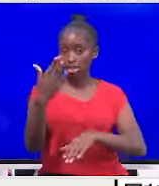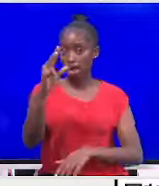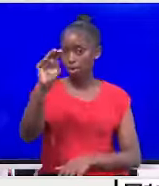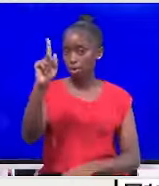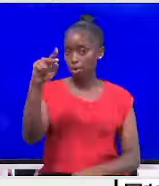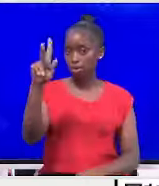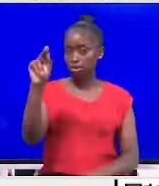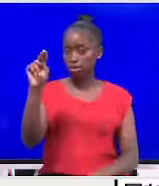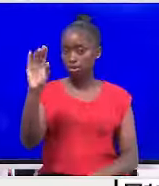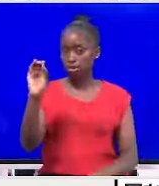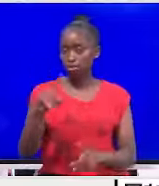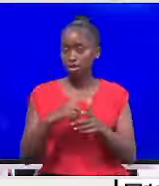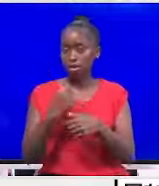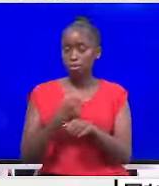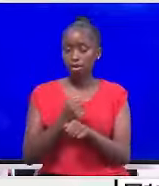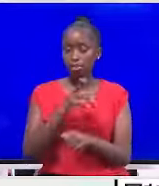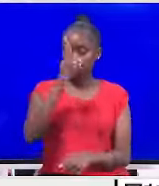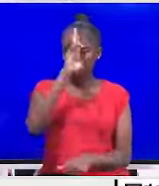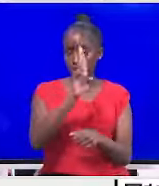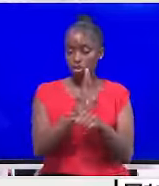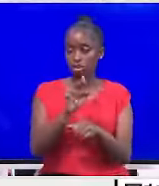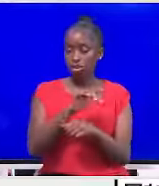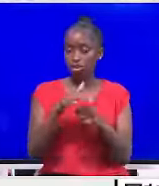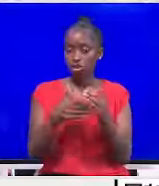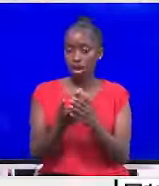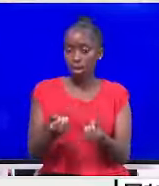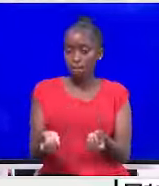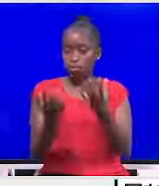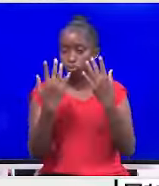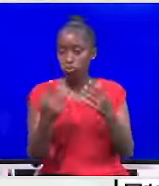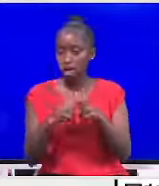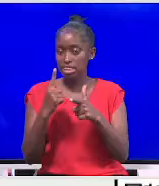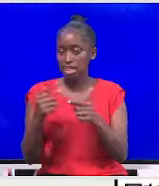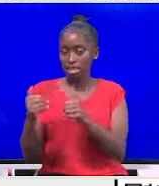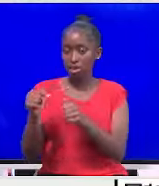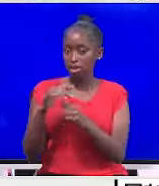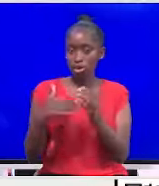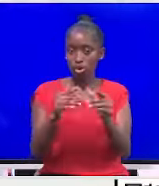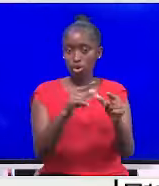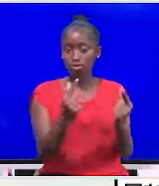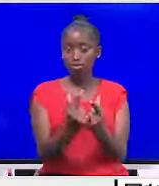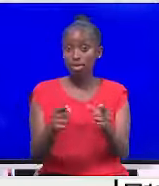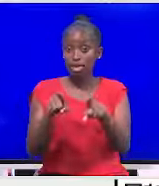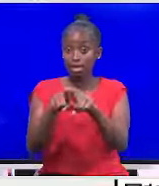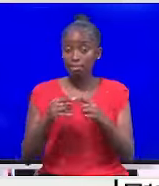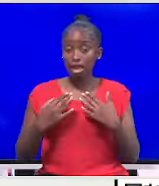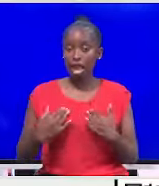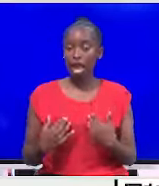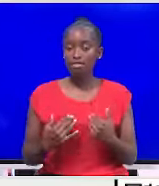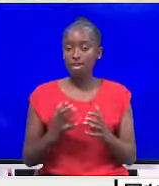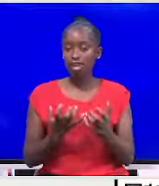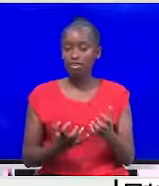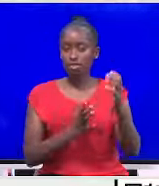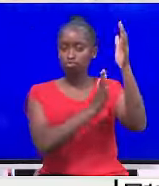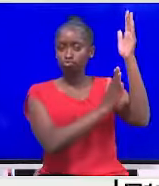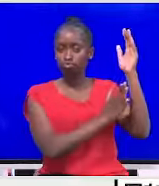kutumia vitoa machozi kufurusha waandamanaji hao. Vilevile polisi walilazimika kuweka doria katika afisi kuu za gavana wa Meru kutokana